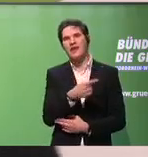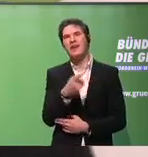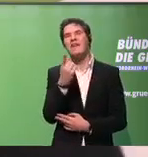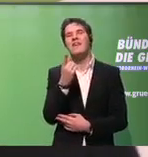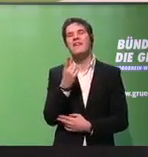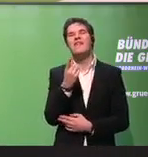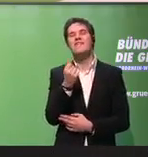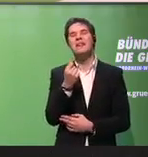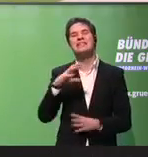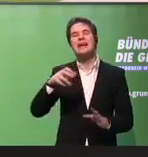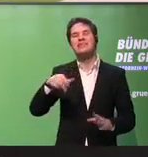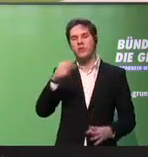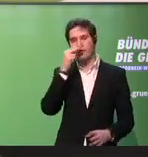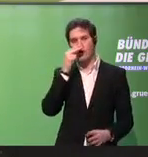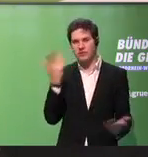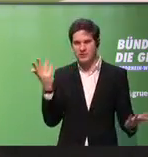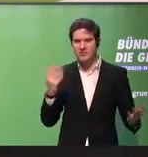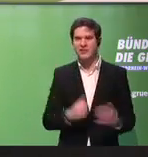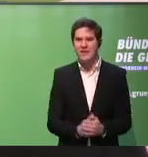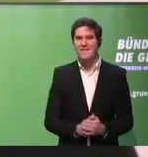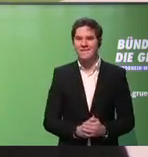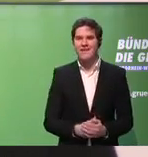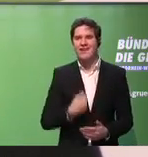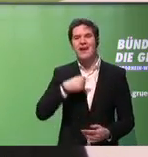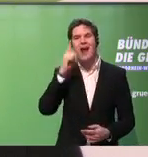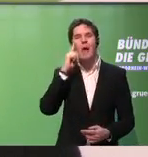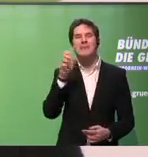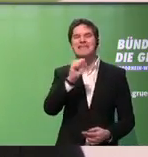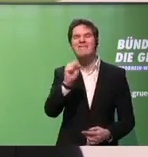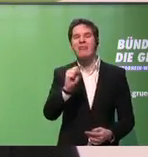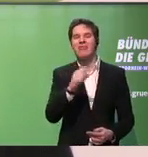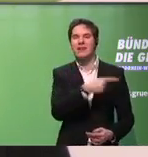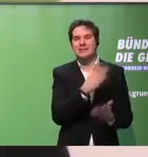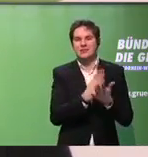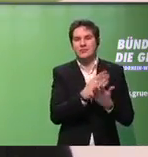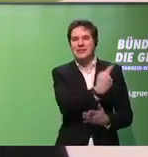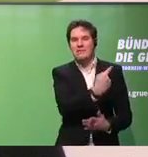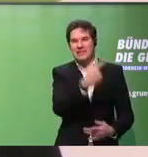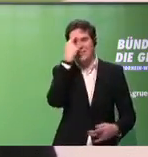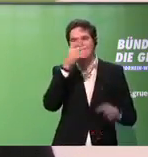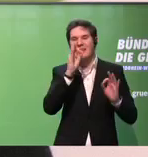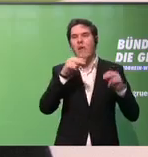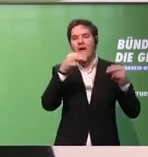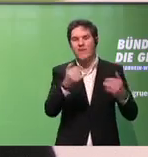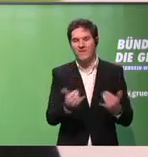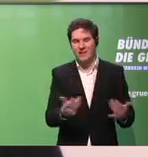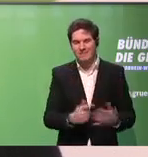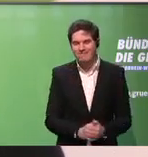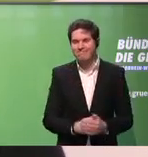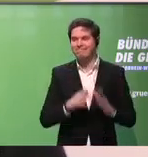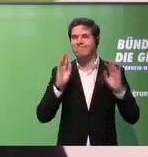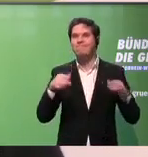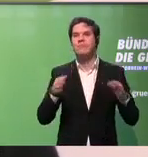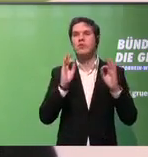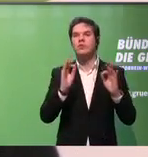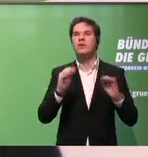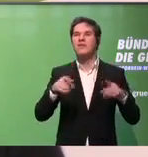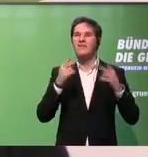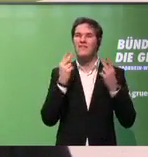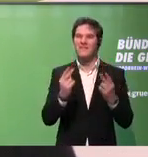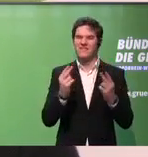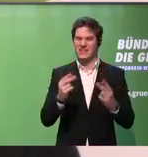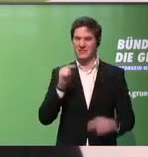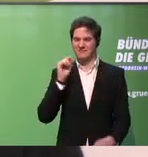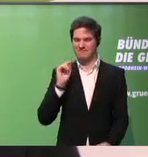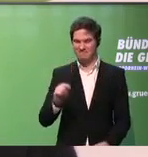eine Antwort darüber zu geben. Aber wir müssen etwas sehr klar wissen. Diese Decoupling